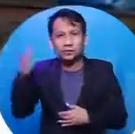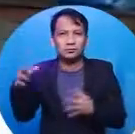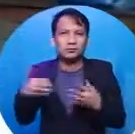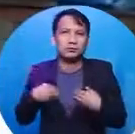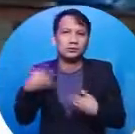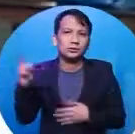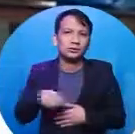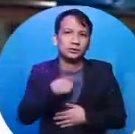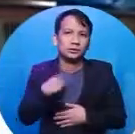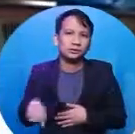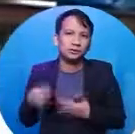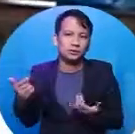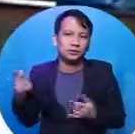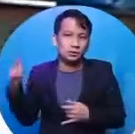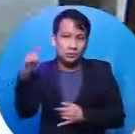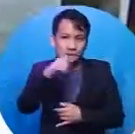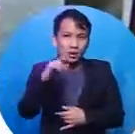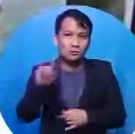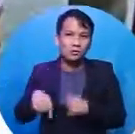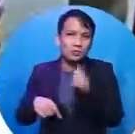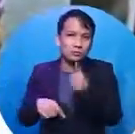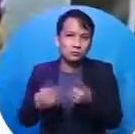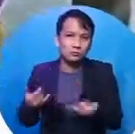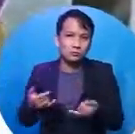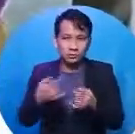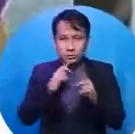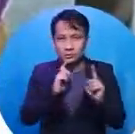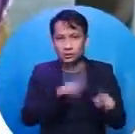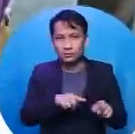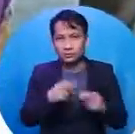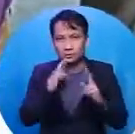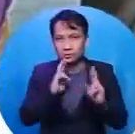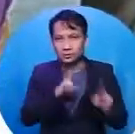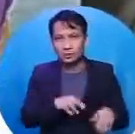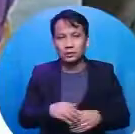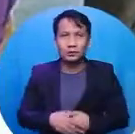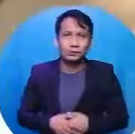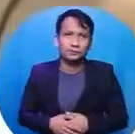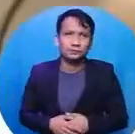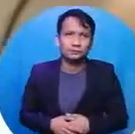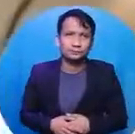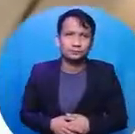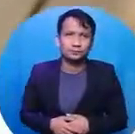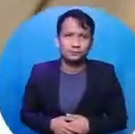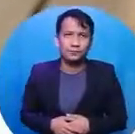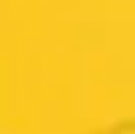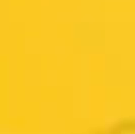na kansilado ang kanyang flight. Rafi, narito ang kanilang mga pahayag.